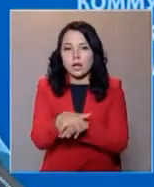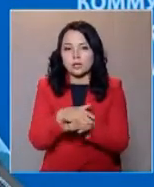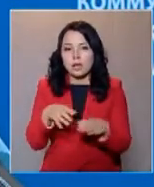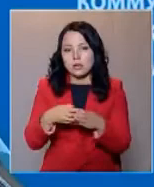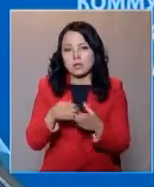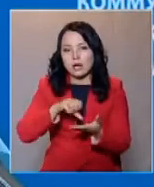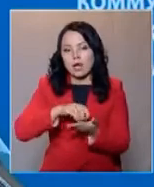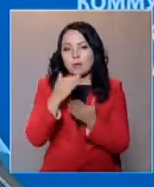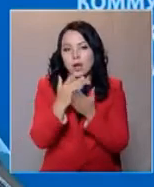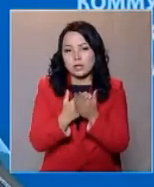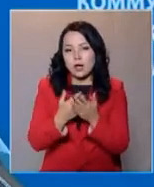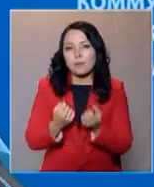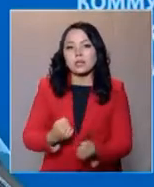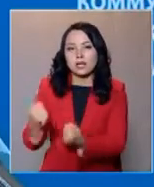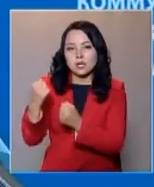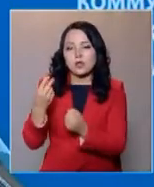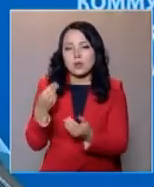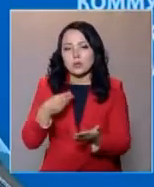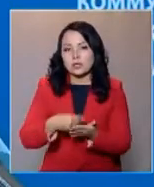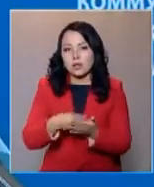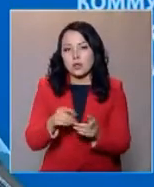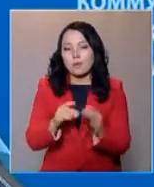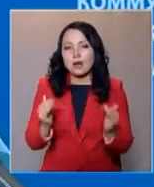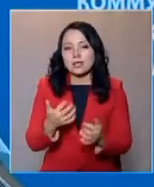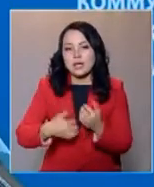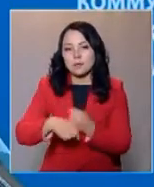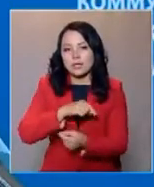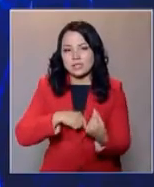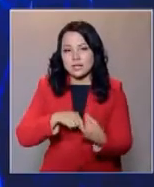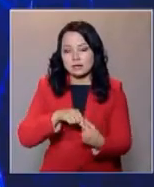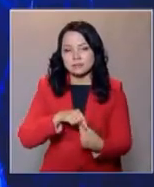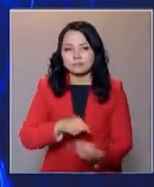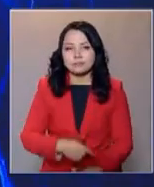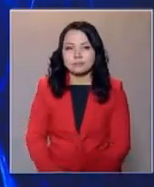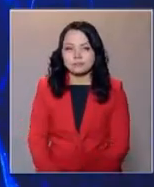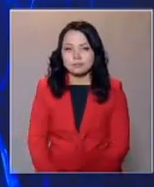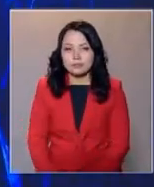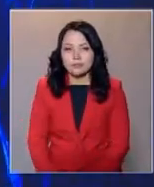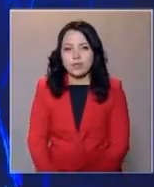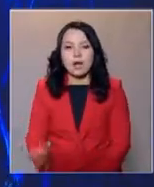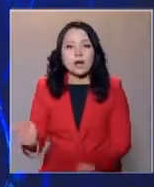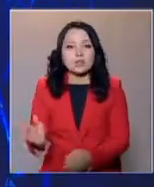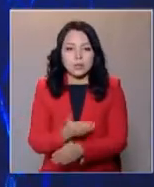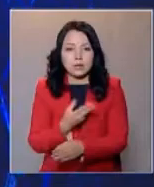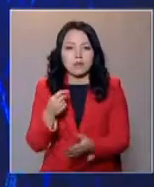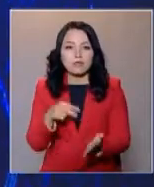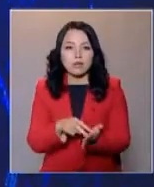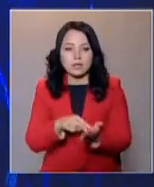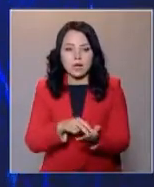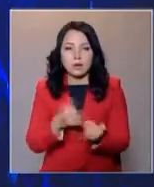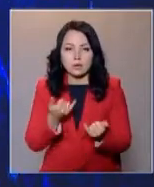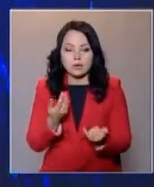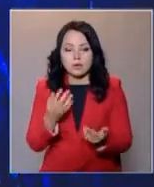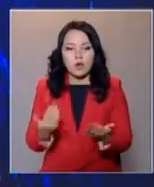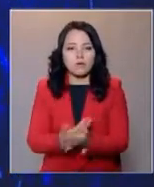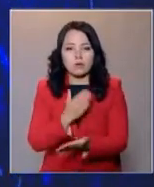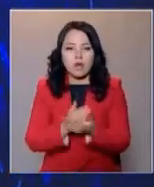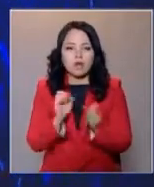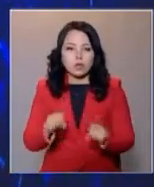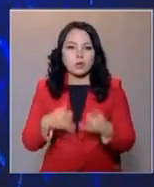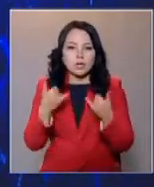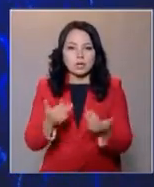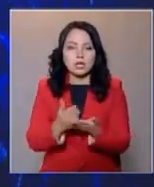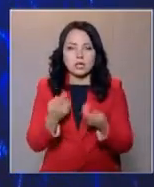фондом программами поддержки субъектов малого и среднего бизнеса. Отмена валютного коридора открывает новые возможности